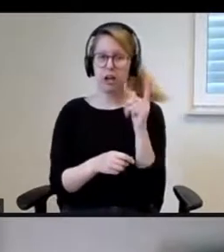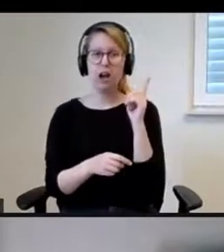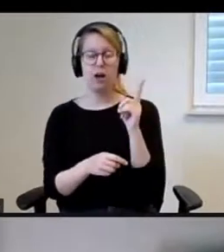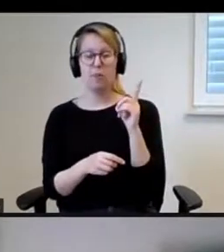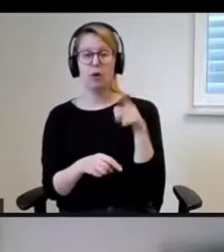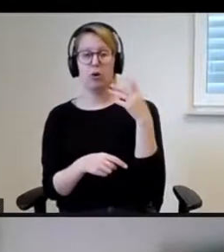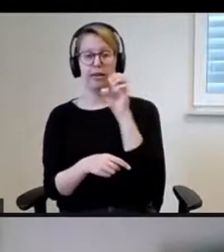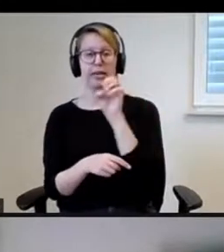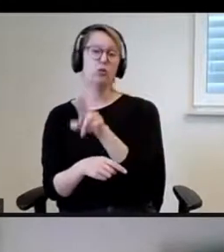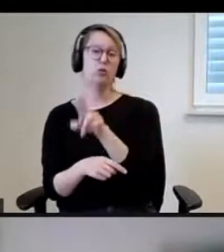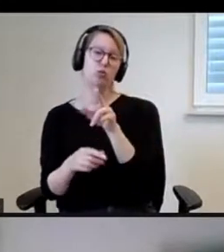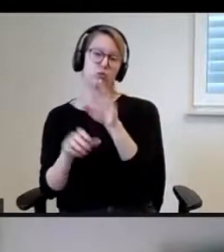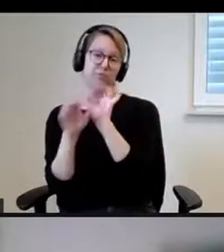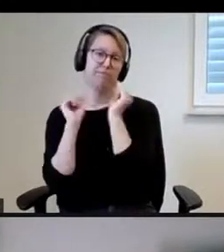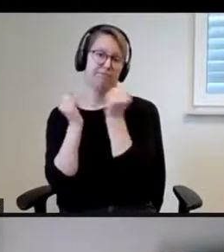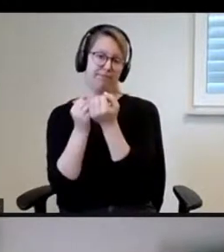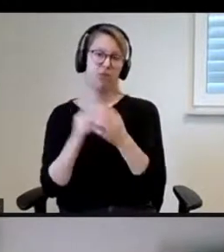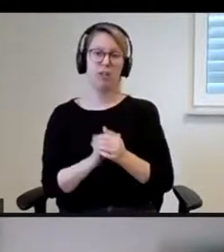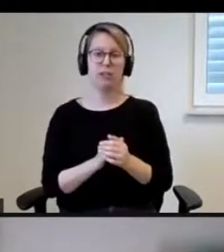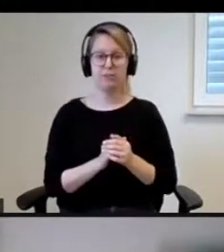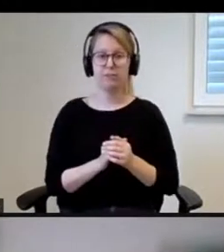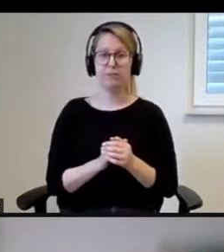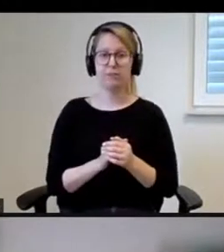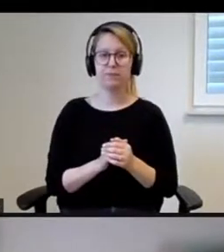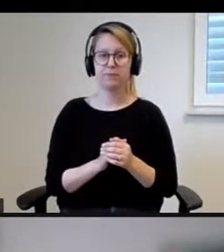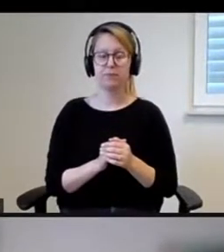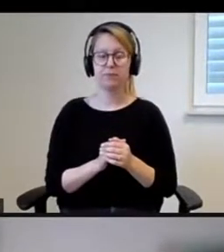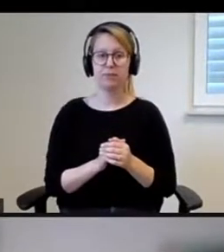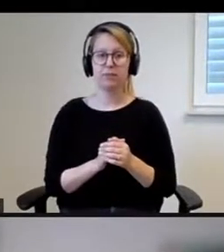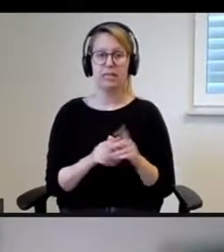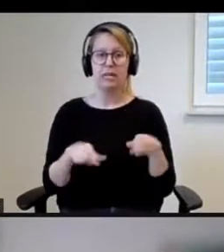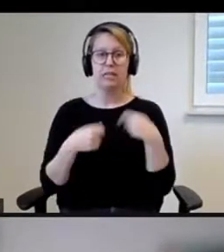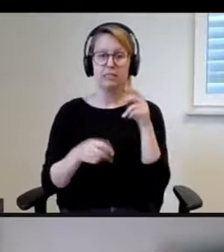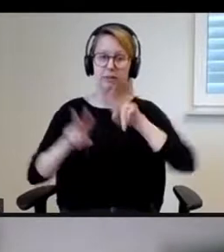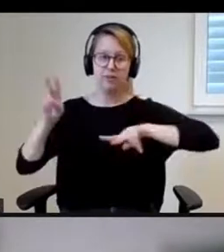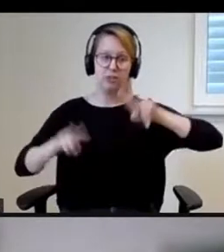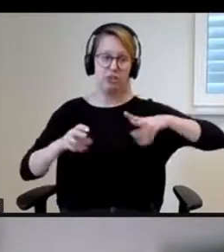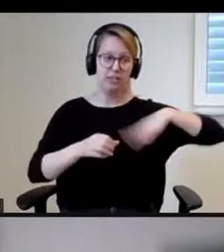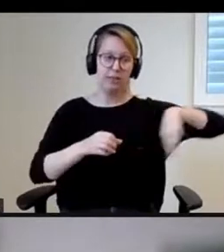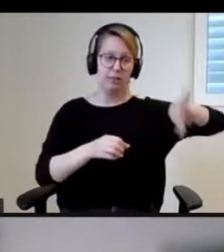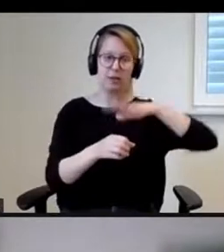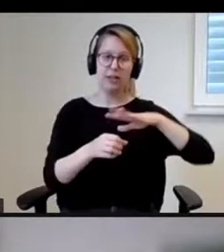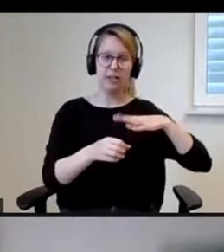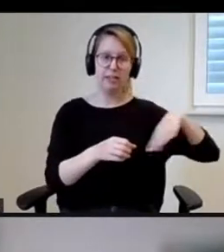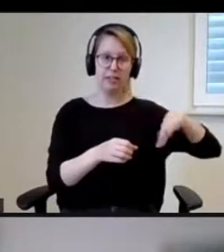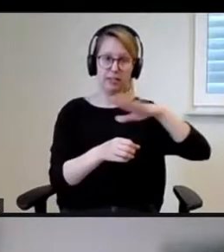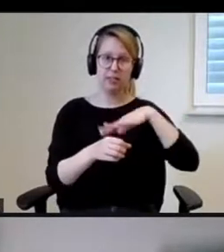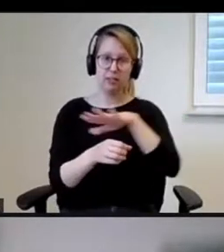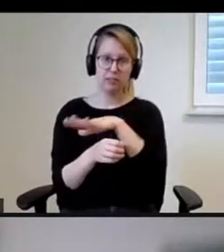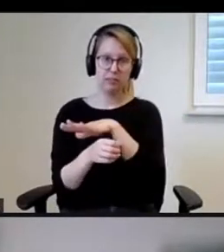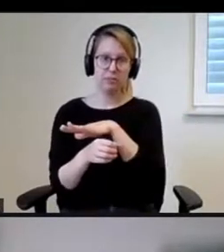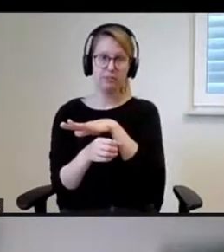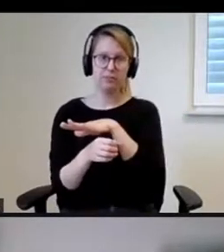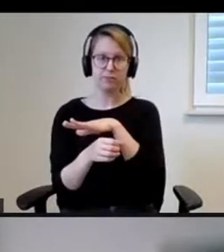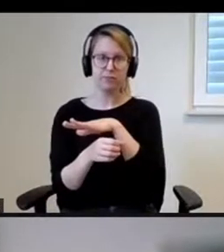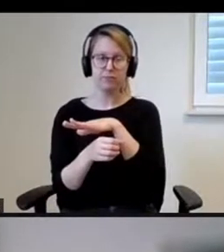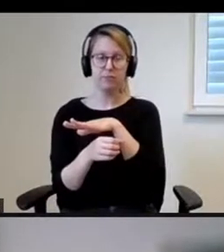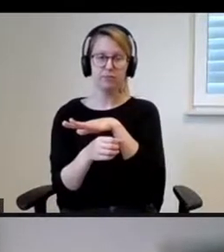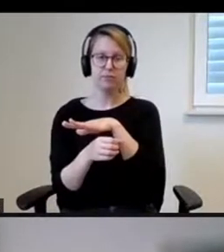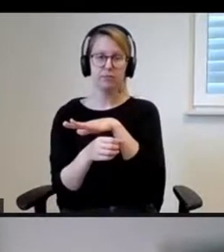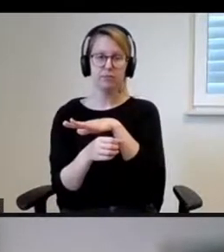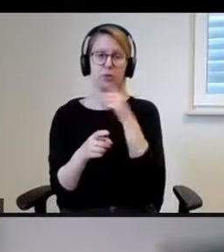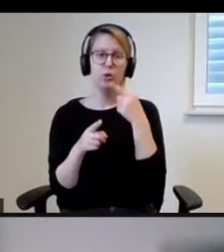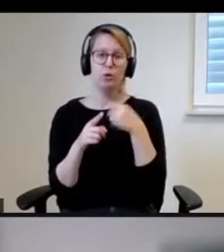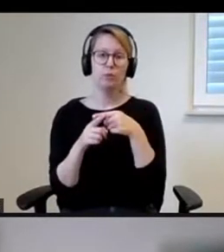gucken, dann gehen ja da ganz verschiedene Bereiche betroffen. Und da gibt es Bereiche, da hat die